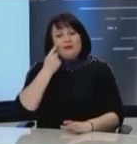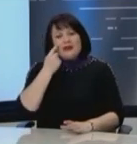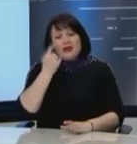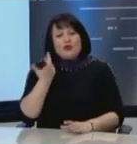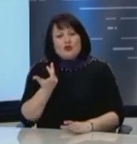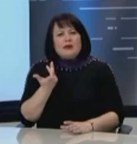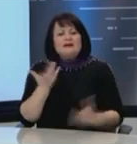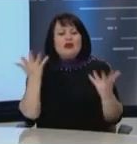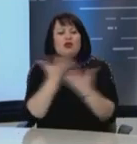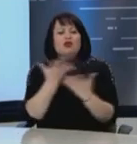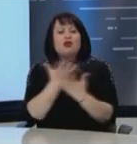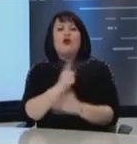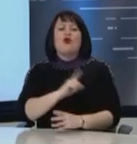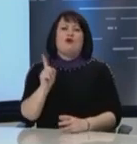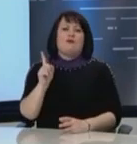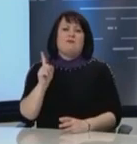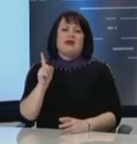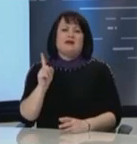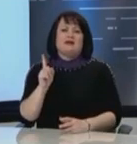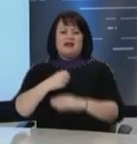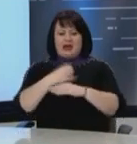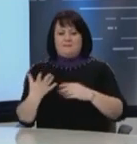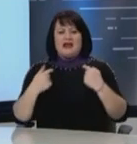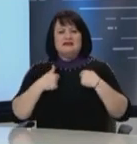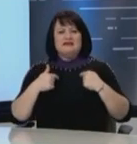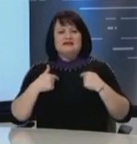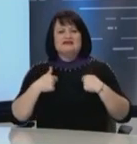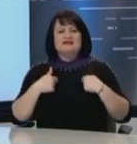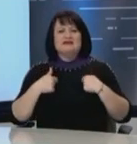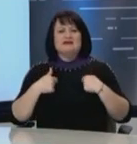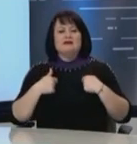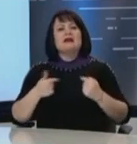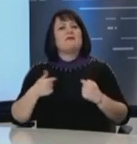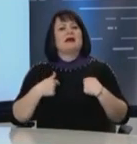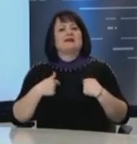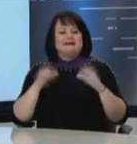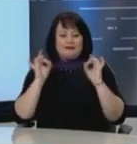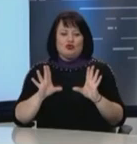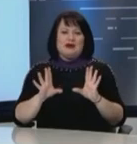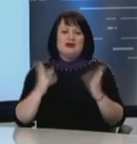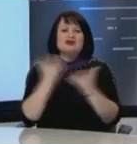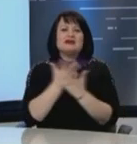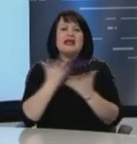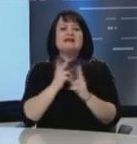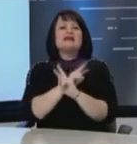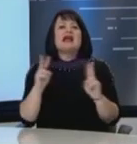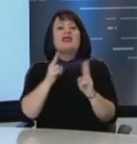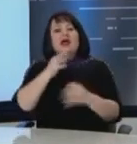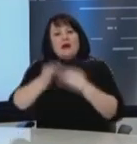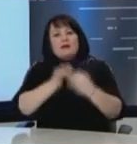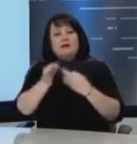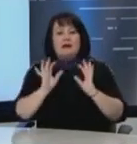αδικαιολόγητες σκιές για κανένα στέλεχος του ΠΑΣΟΚ και την Προοδευτική Δημοκρατική Παράταξη. Καθαρές κουβέντες